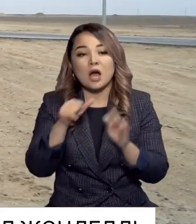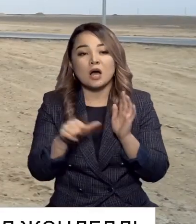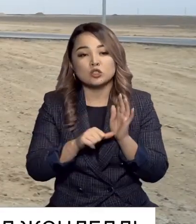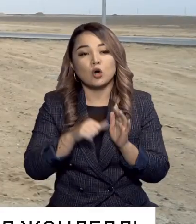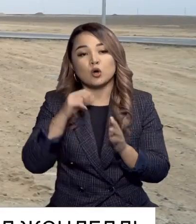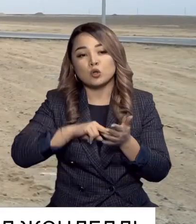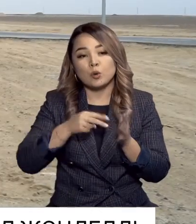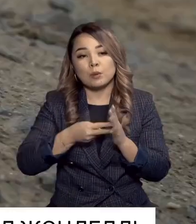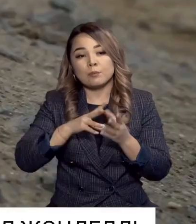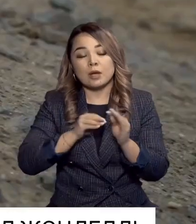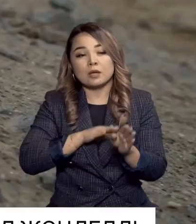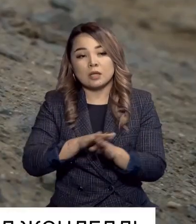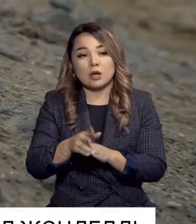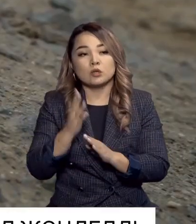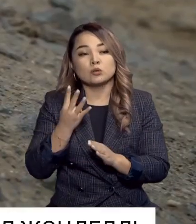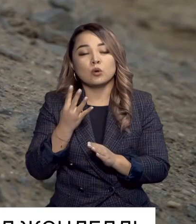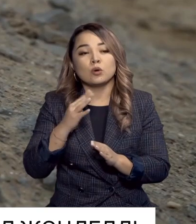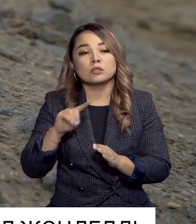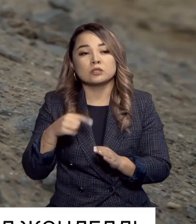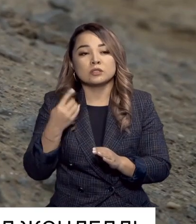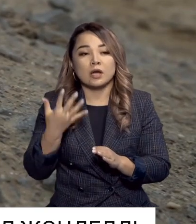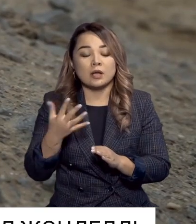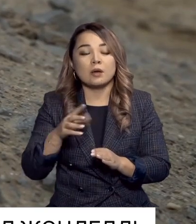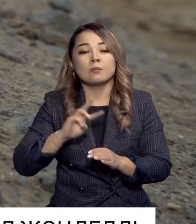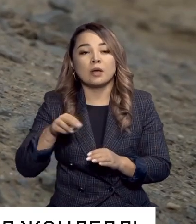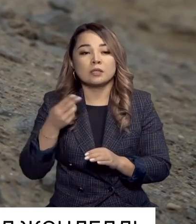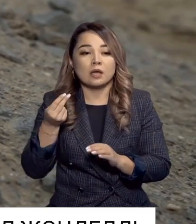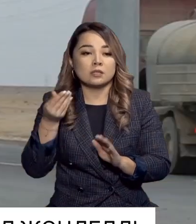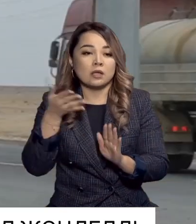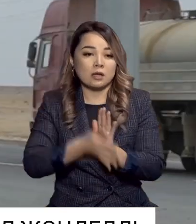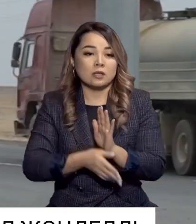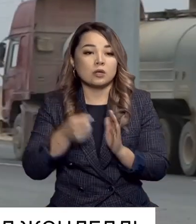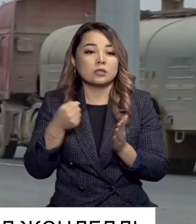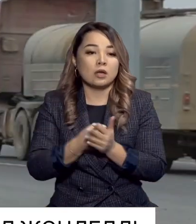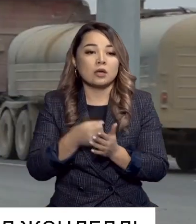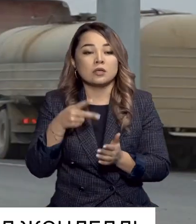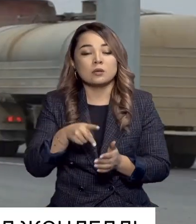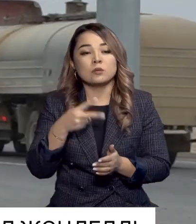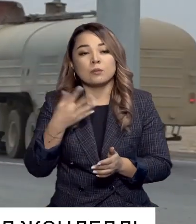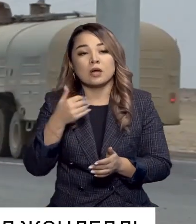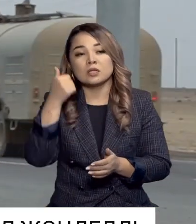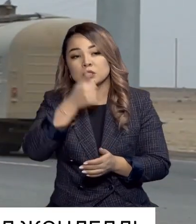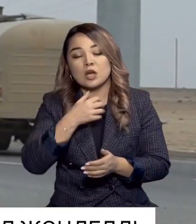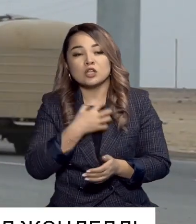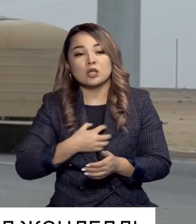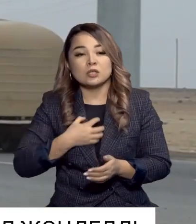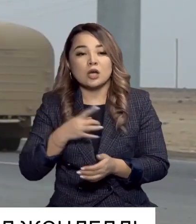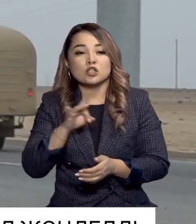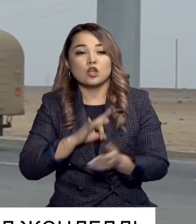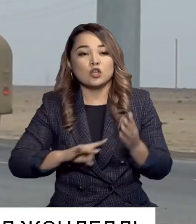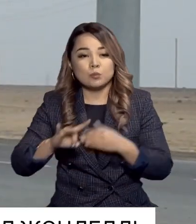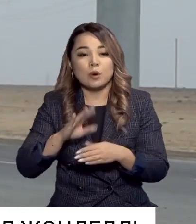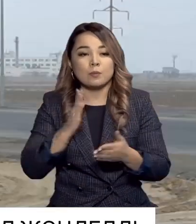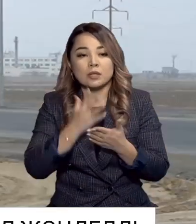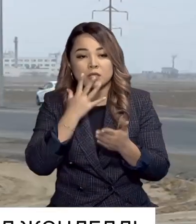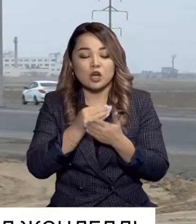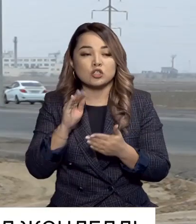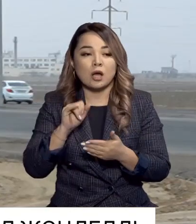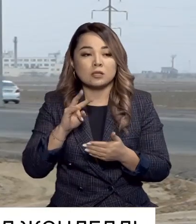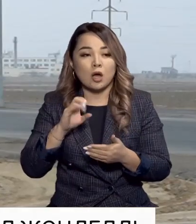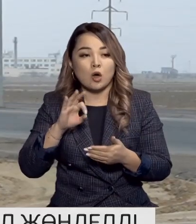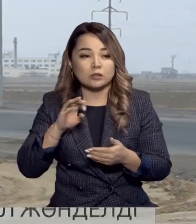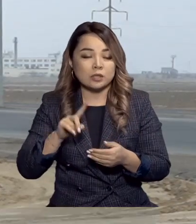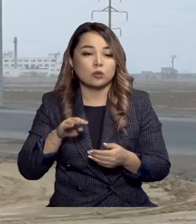жүзеге асырылады. Оған 4,5 миллиард теңге бөлінбек. Ал 2025 жылға дейін республикалық маңызды Бейнеу Шалқар және Жаңаөзен